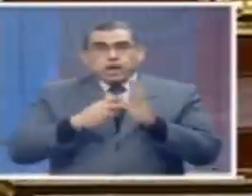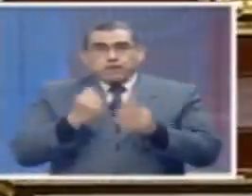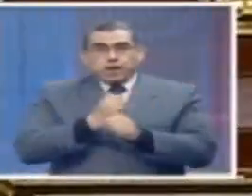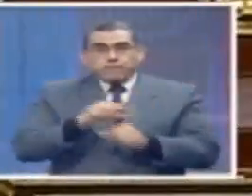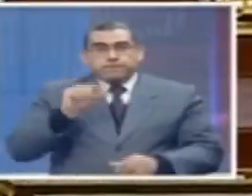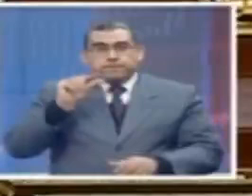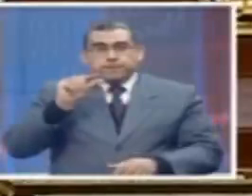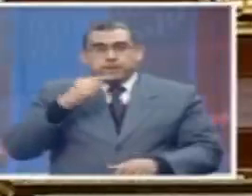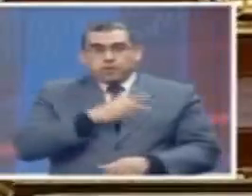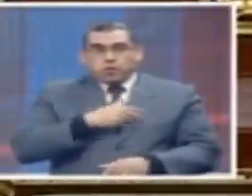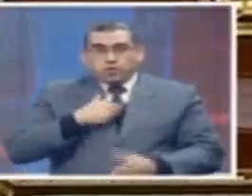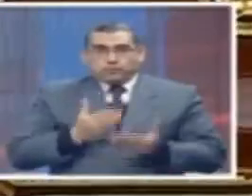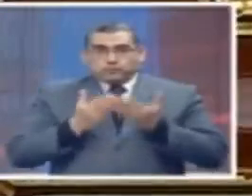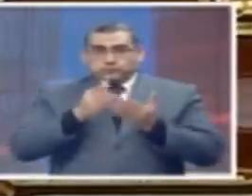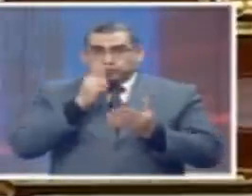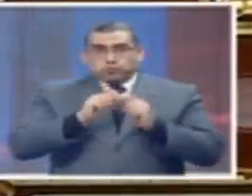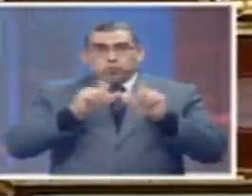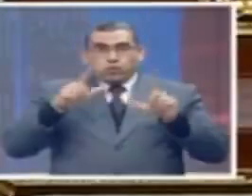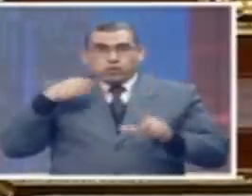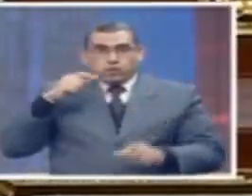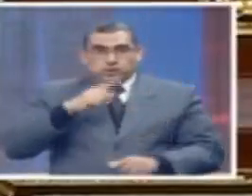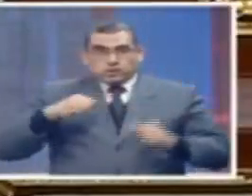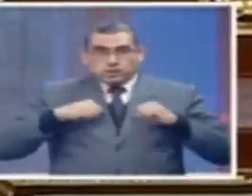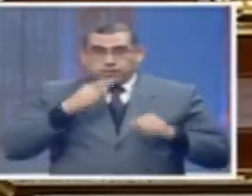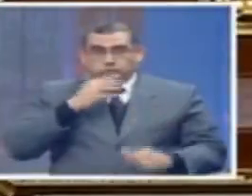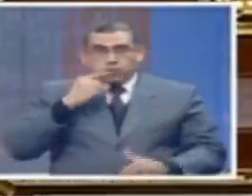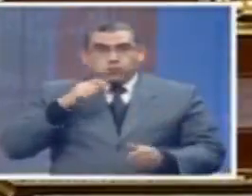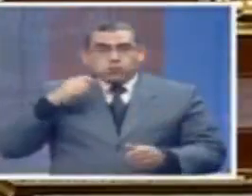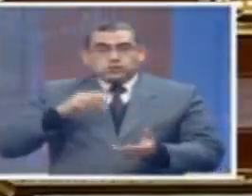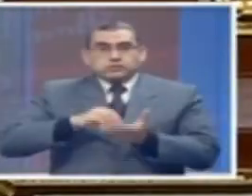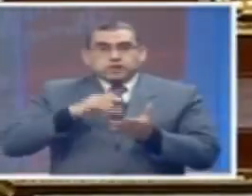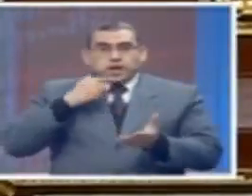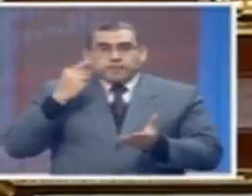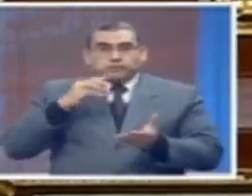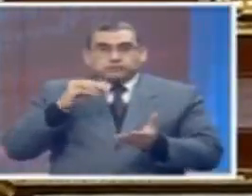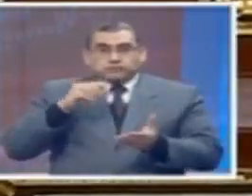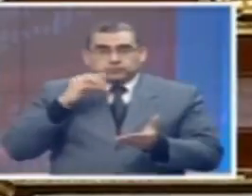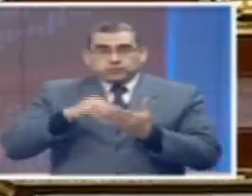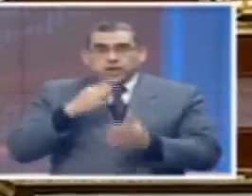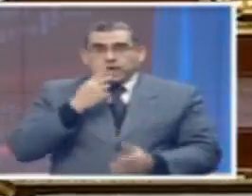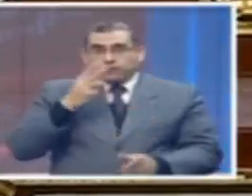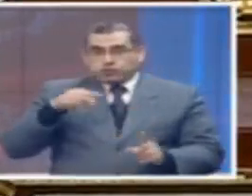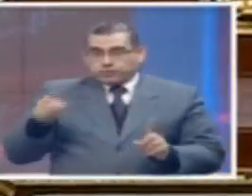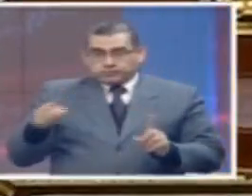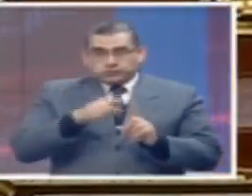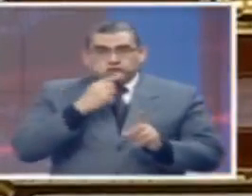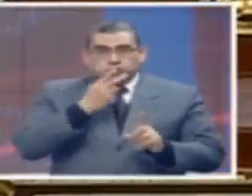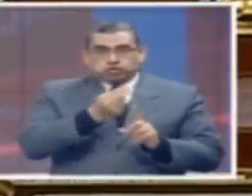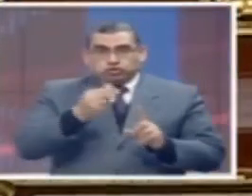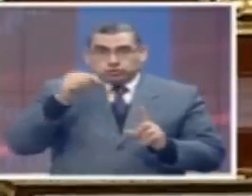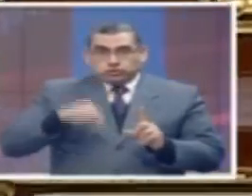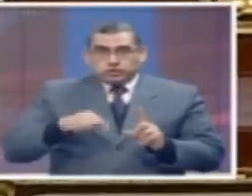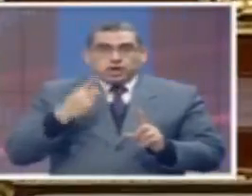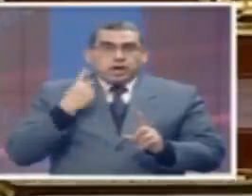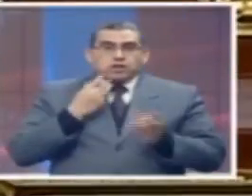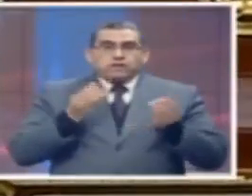تنفيذ برنامج الحكومة. وأوضح صبحي أن الوزارة أطلقت خلال الفترة من 2018 إلى